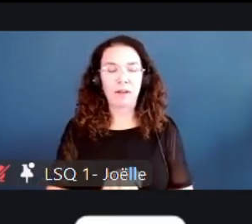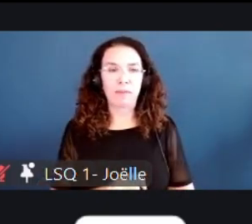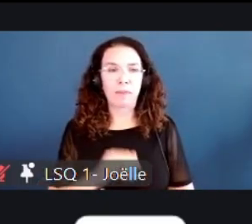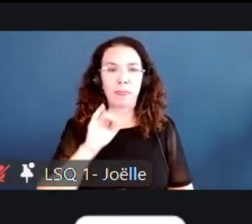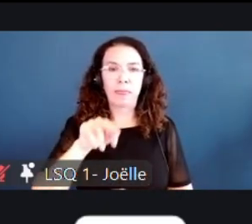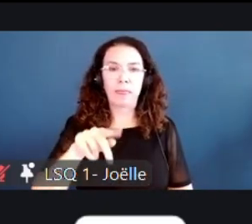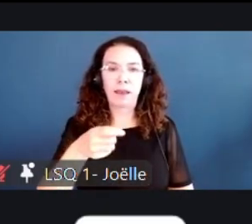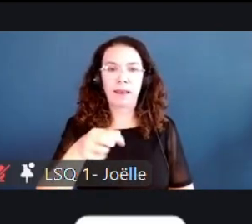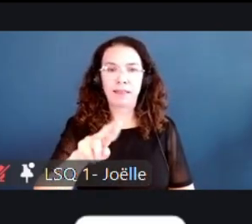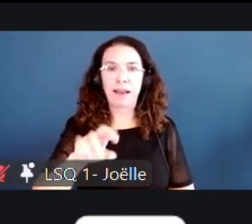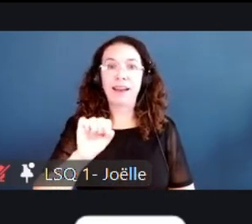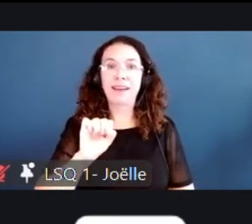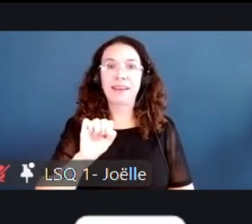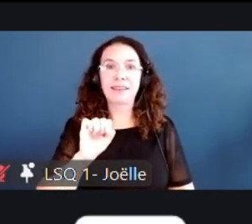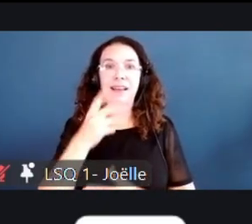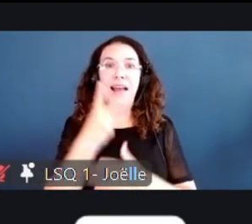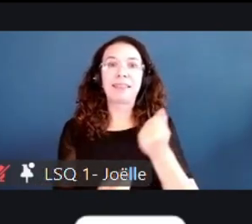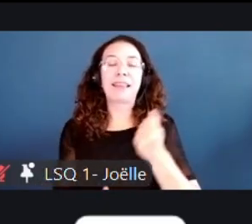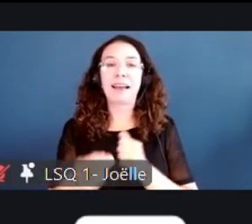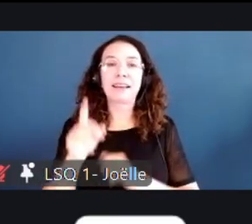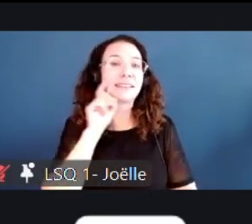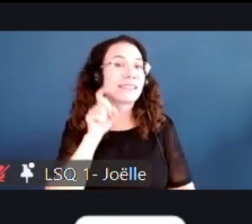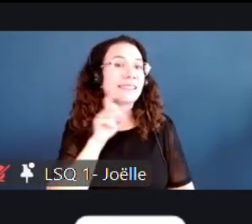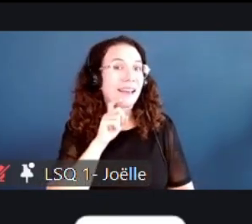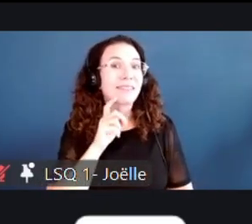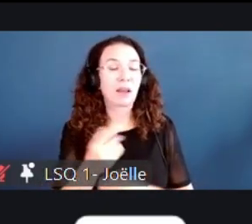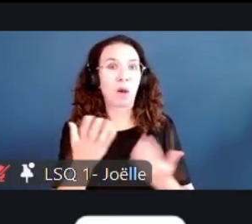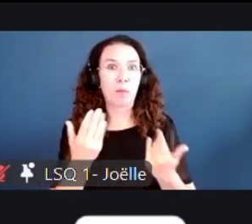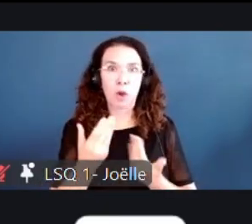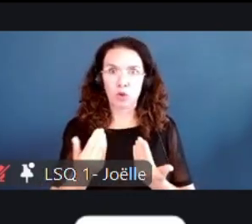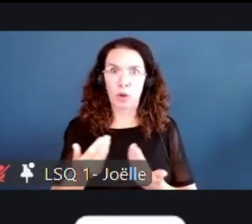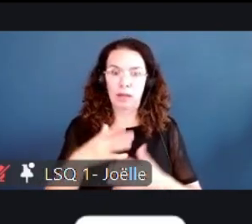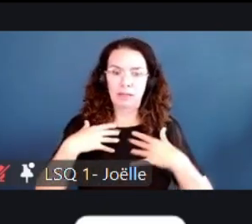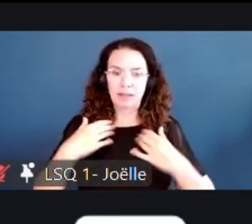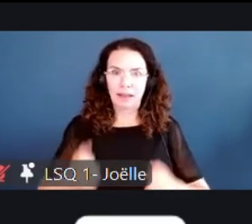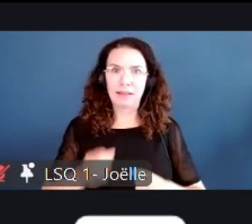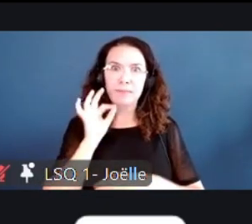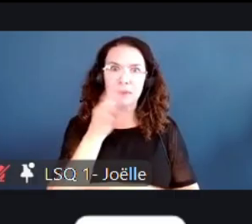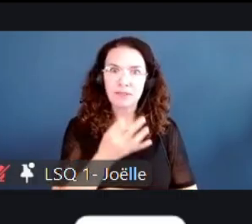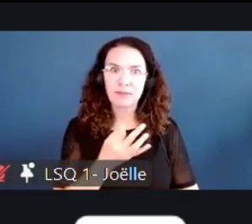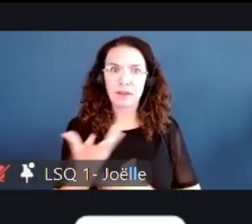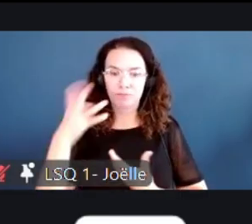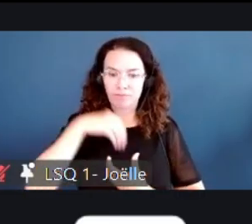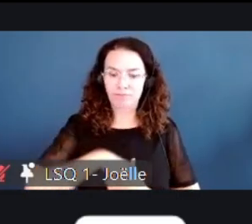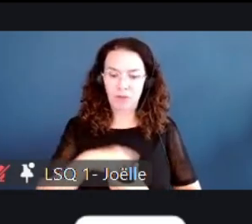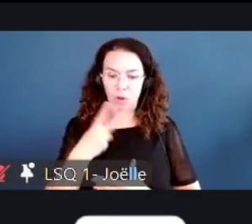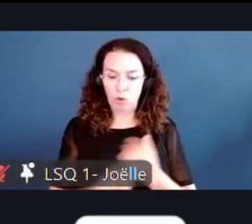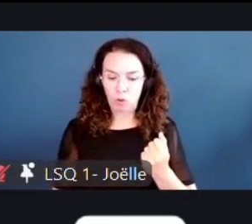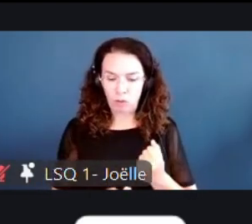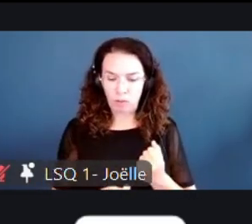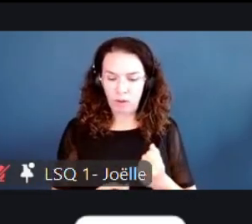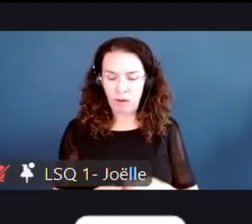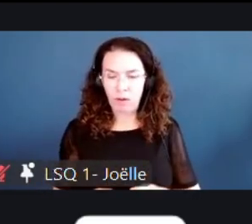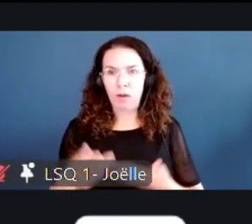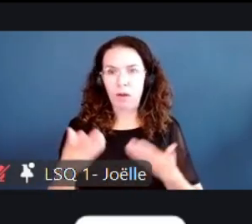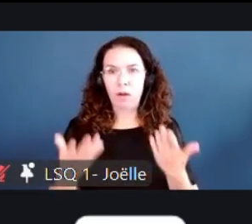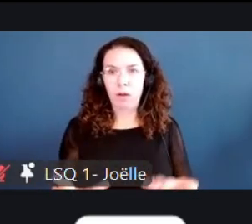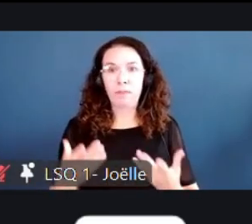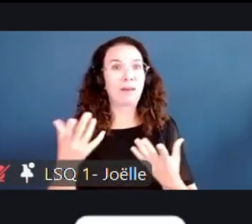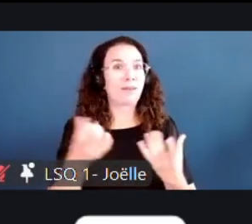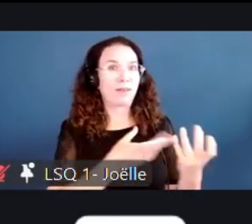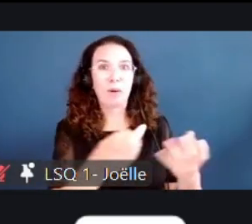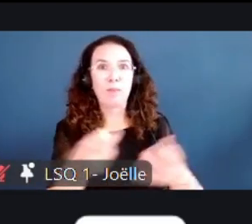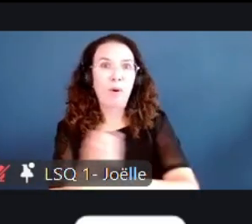Certaines personnes intersexes ont des besoins de santé spécifiques et pourraient avoir besoin d'un accompagnement à cet égard, mais plusieurs n'en ont